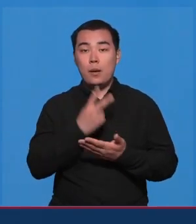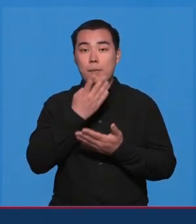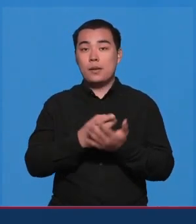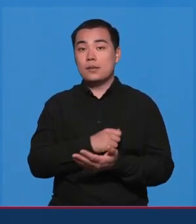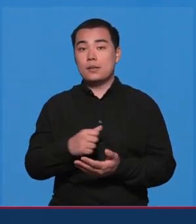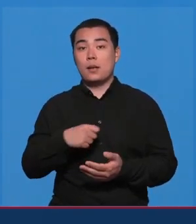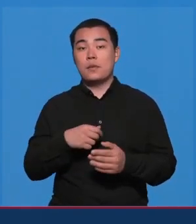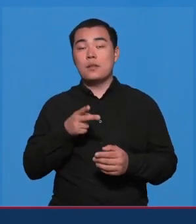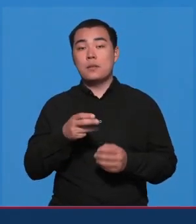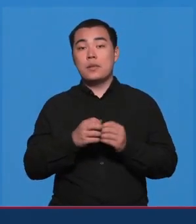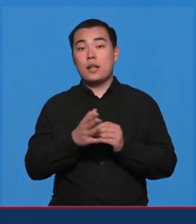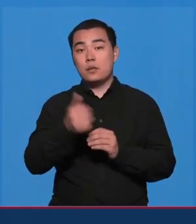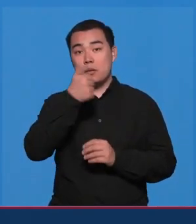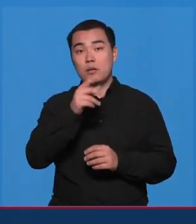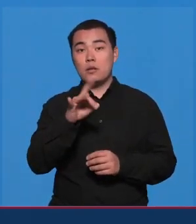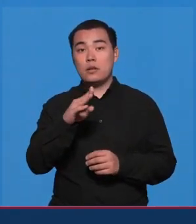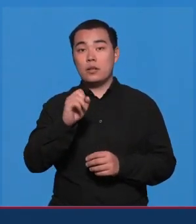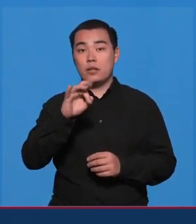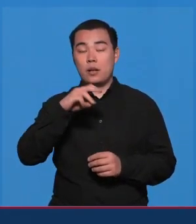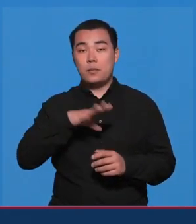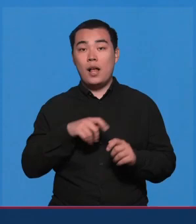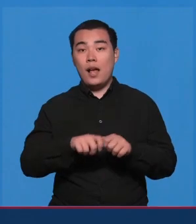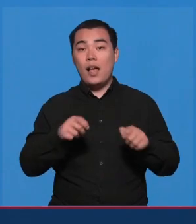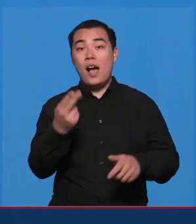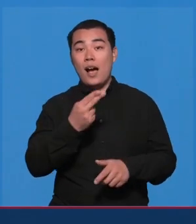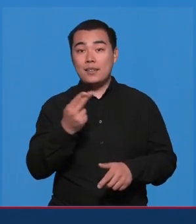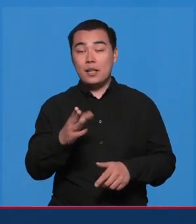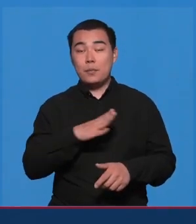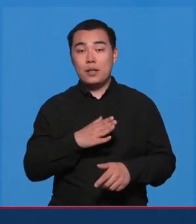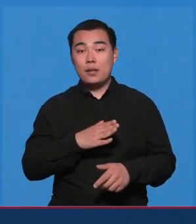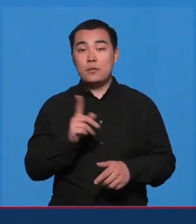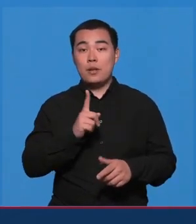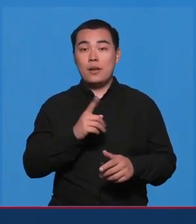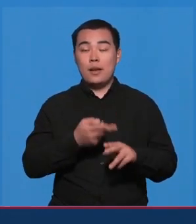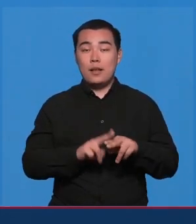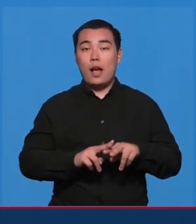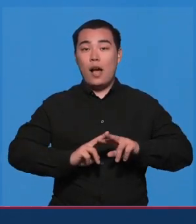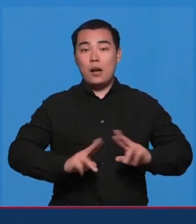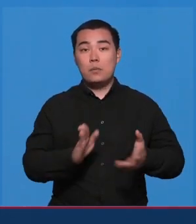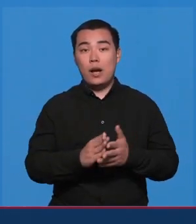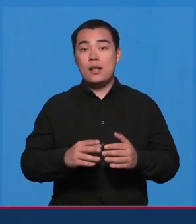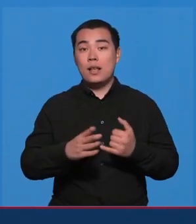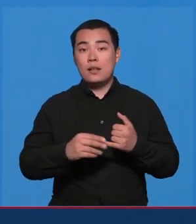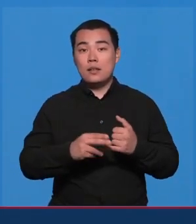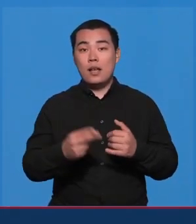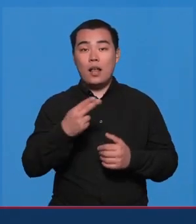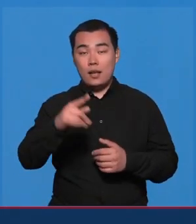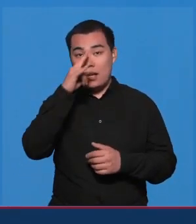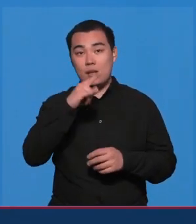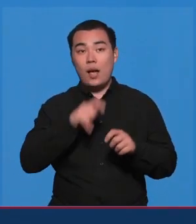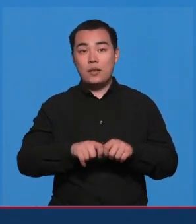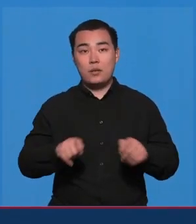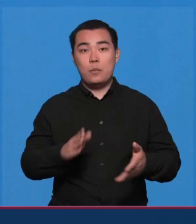2015 года в Роттердаме был открыт сквер Астана, я надеялся, что такая же площадь будет открыта и в столице